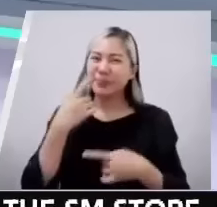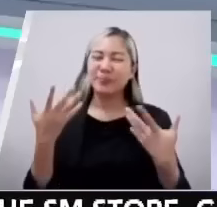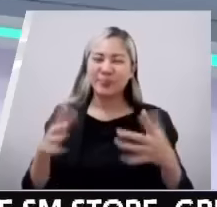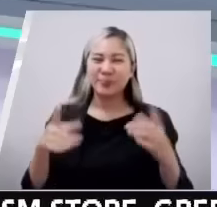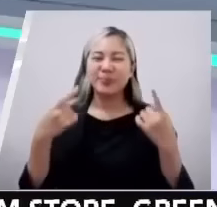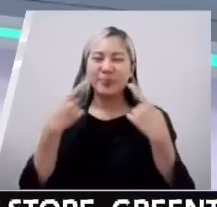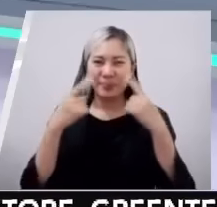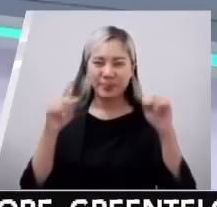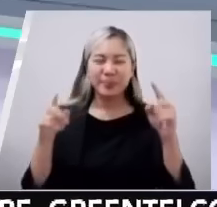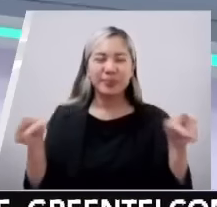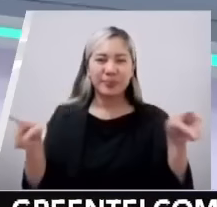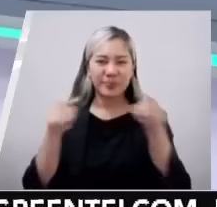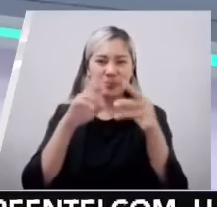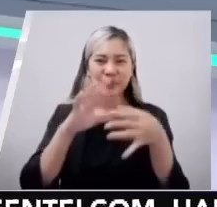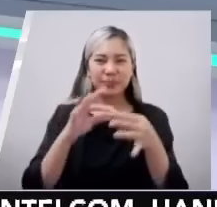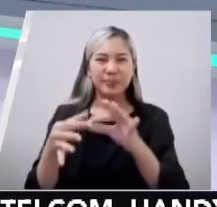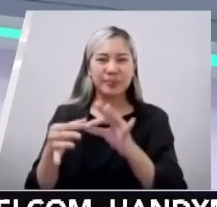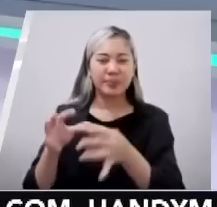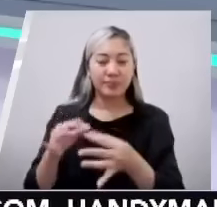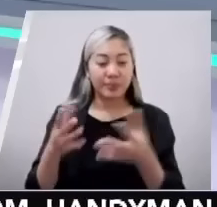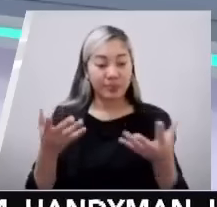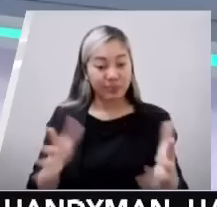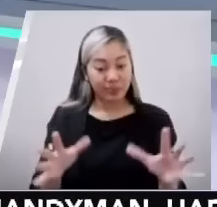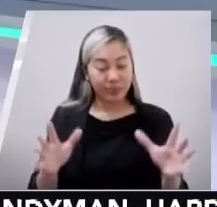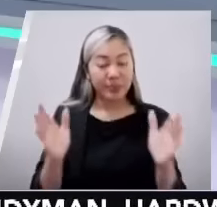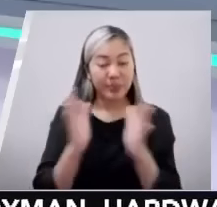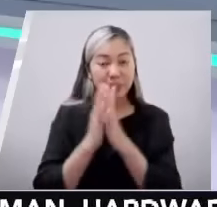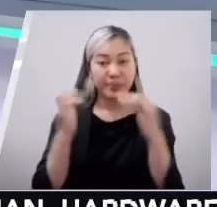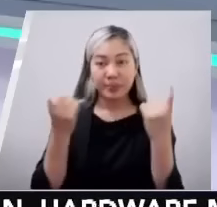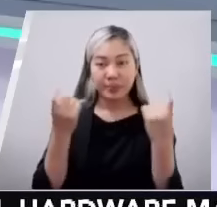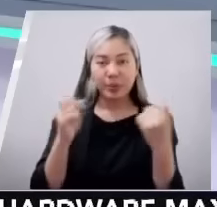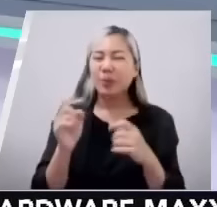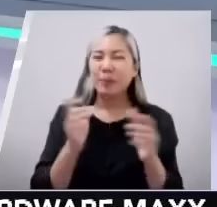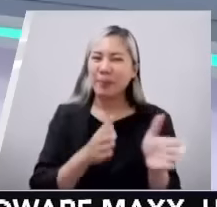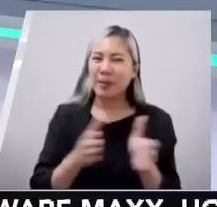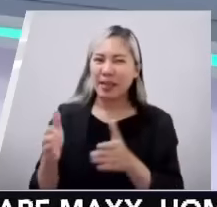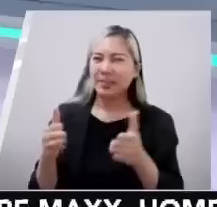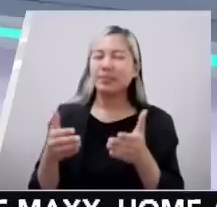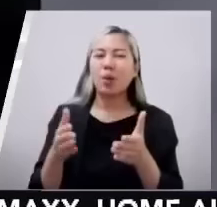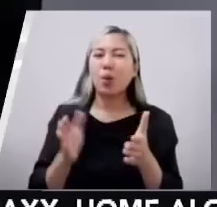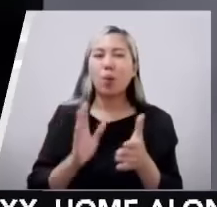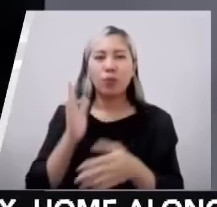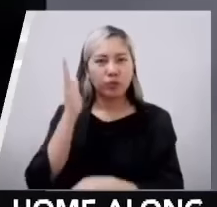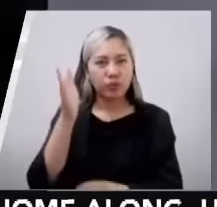mga plano ng double Olympic gold champion Alamin sa balitang hatid ni Oscar